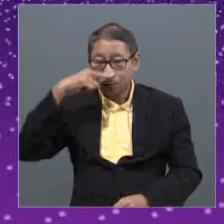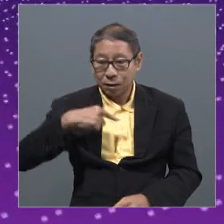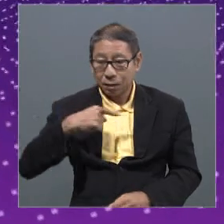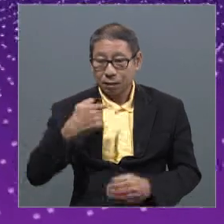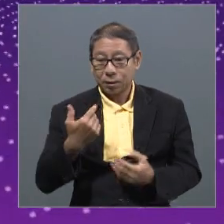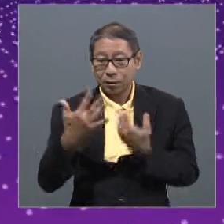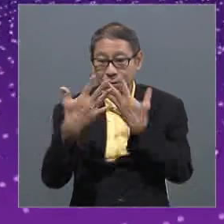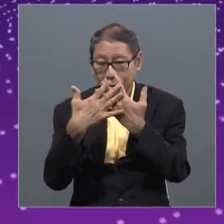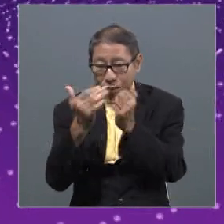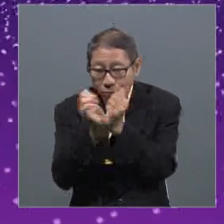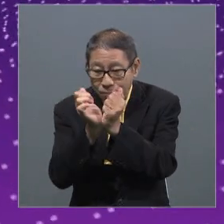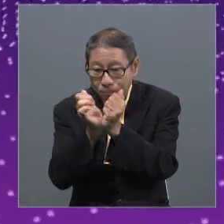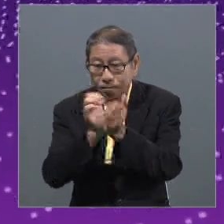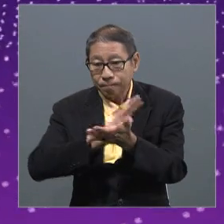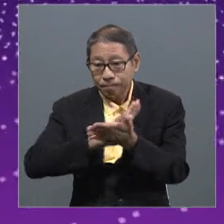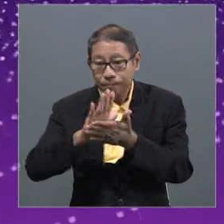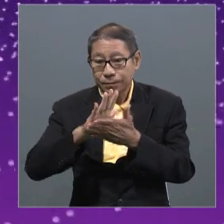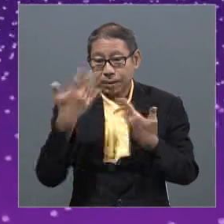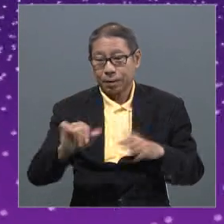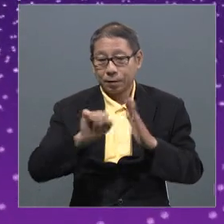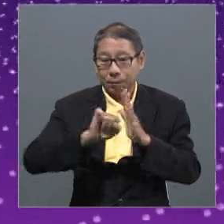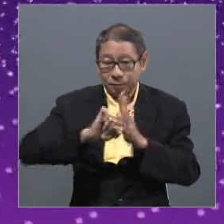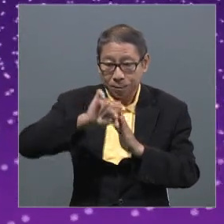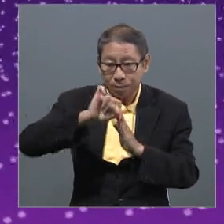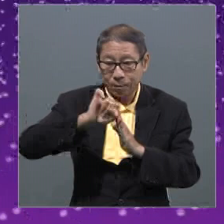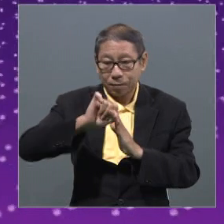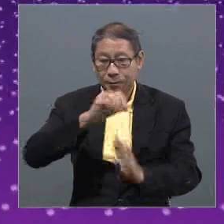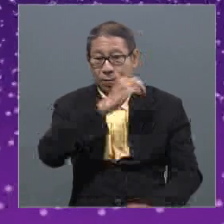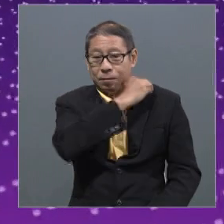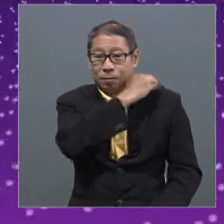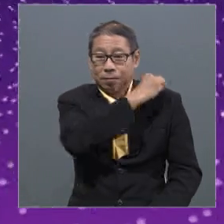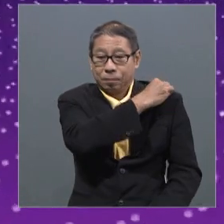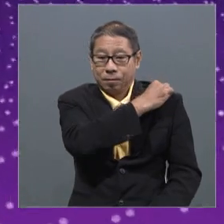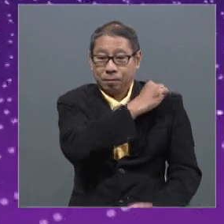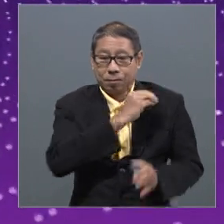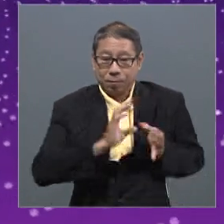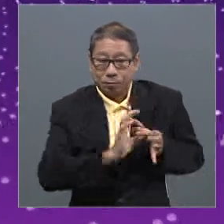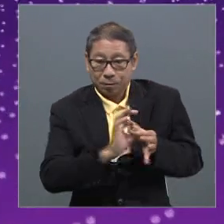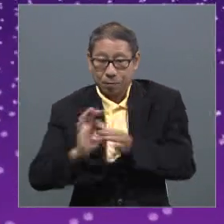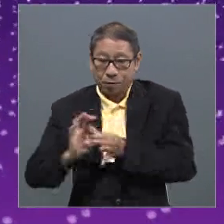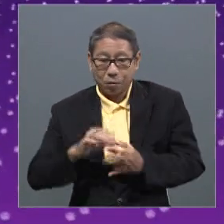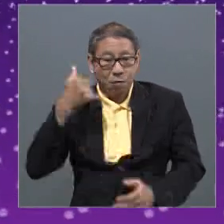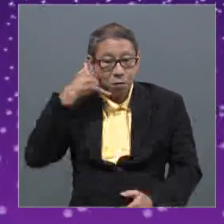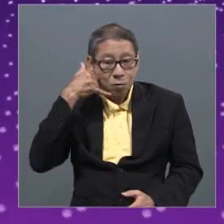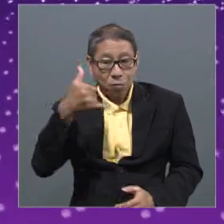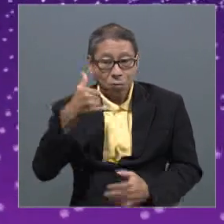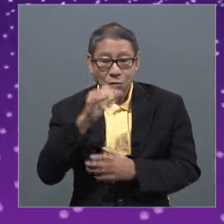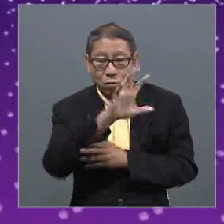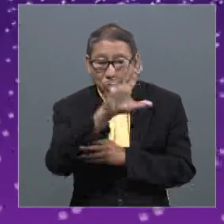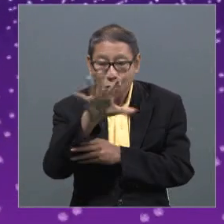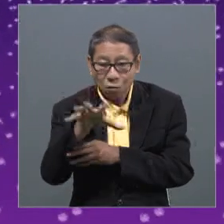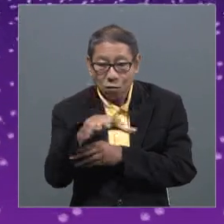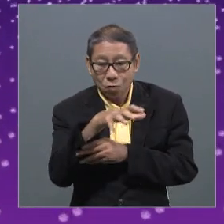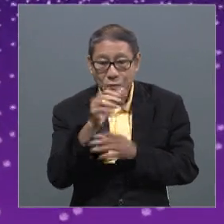ครับโดยทางตำรวจเชียงใหม่เนี่ยไปจับตำรวจยศพันตำรวจโทเลยนะครับพัวพันธกับแก๊ง CallCenterฝั่งเมียนมาซึ่งเอาไปสอบ